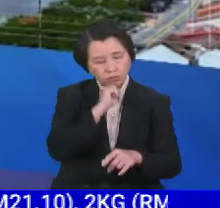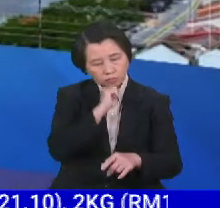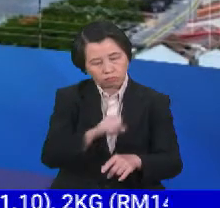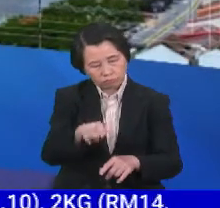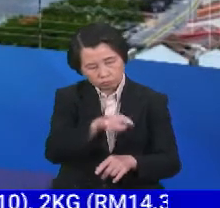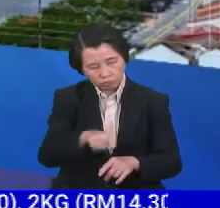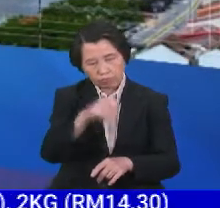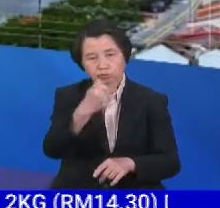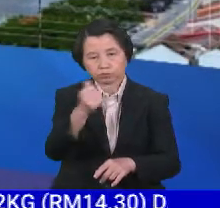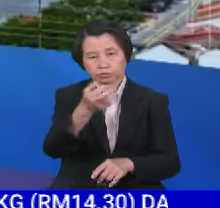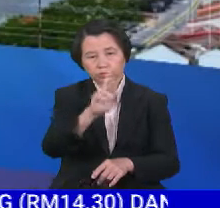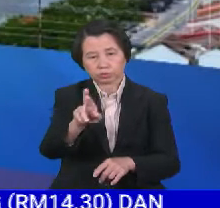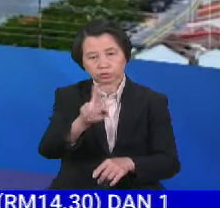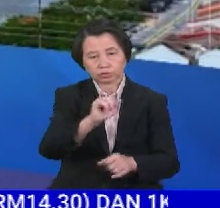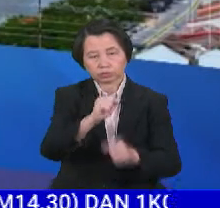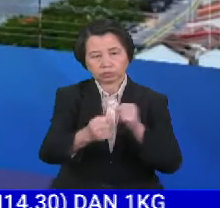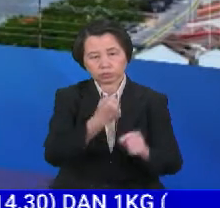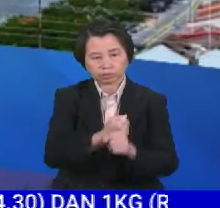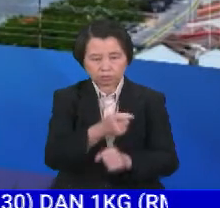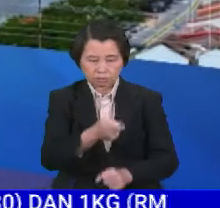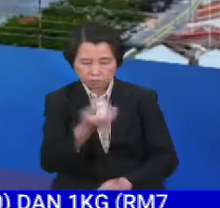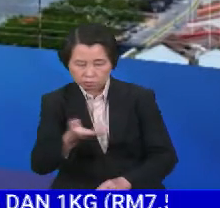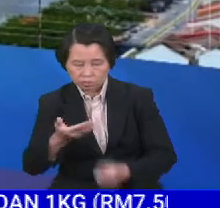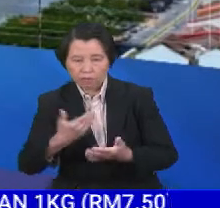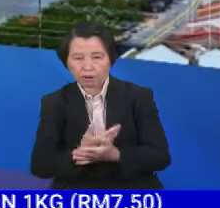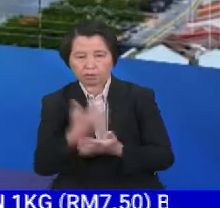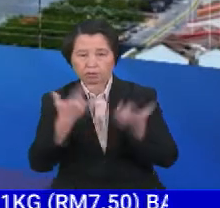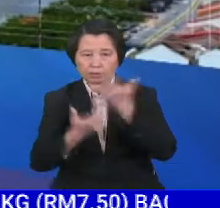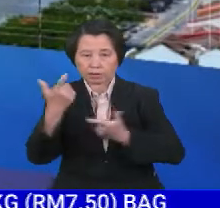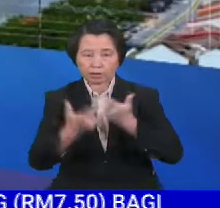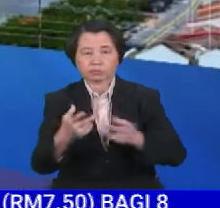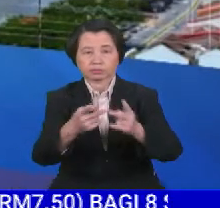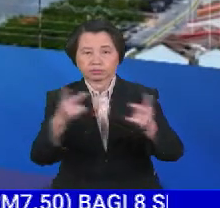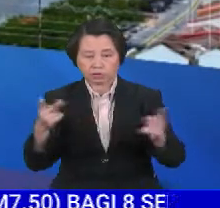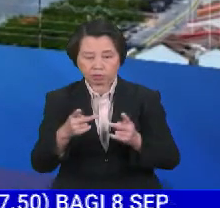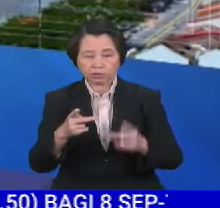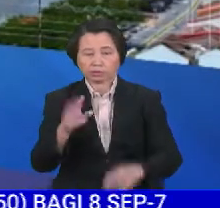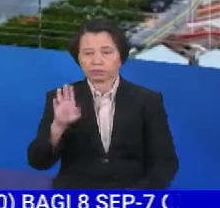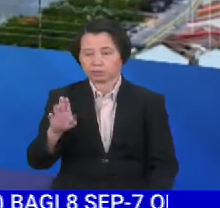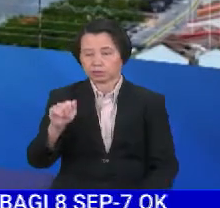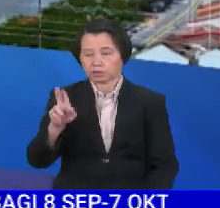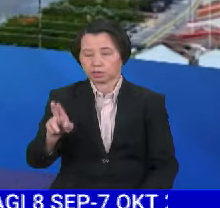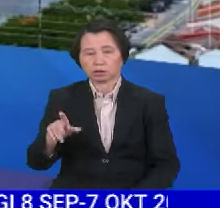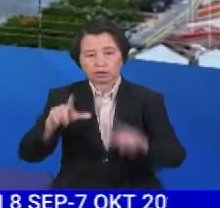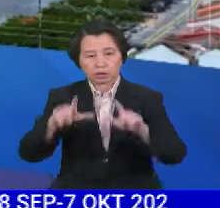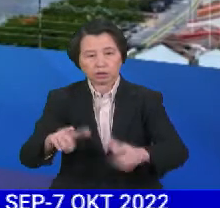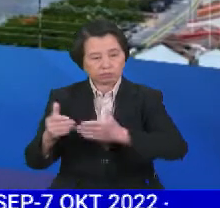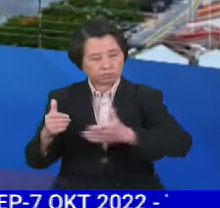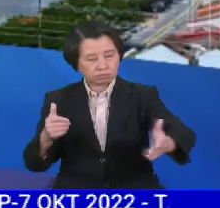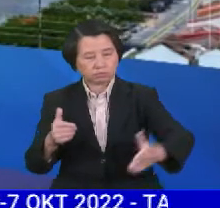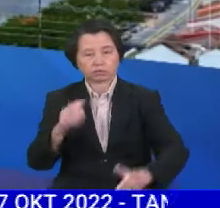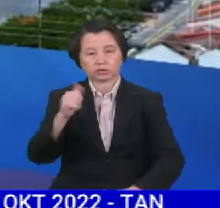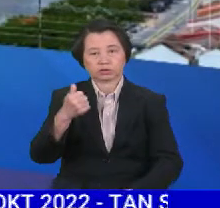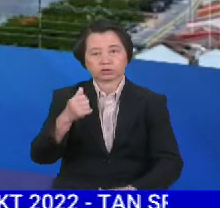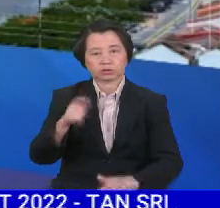daripada 10.000 tahun menjadi antara produk terbaru pelanjungan Neji kawasan bau terletak lebih kurang setengah jam perjalanan